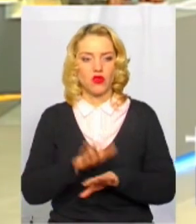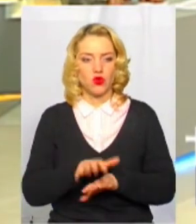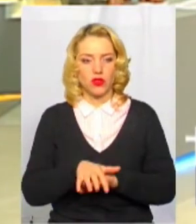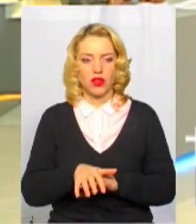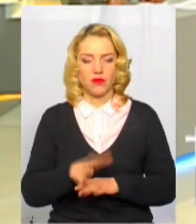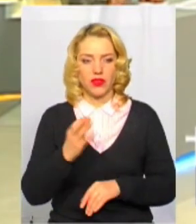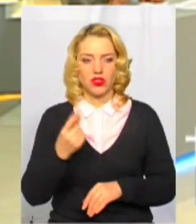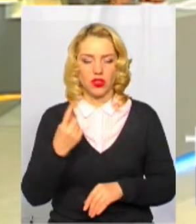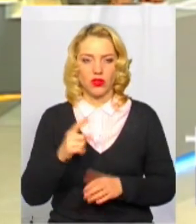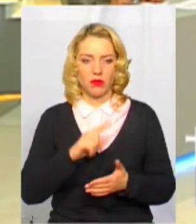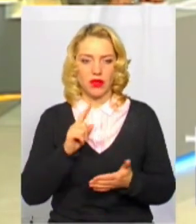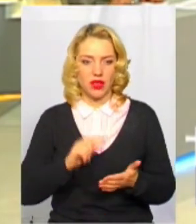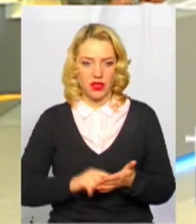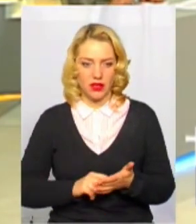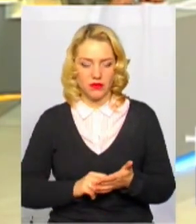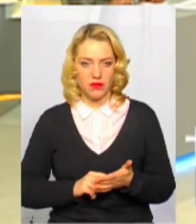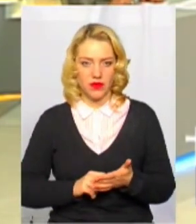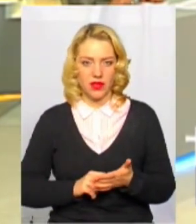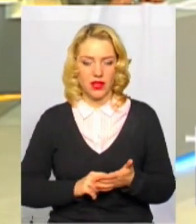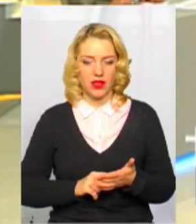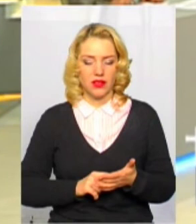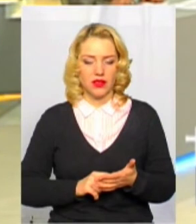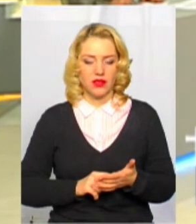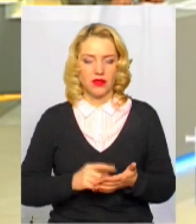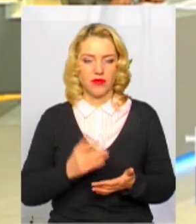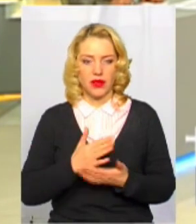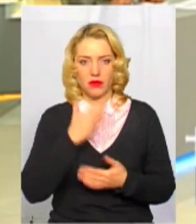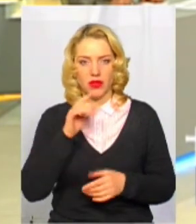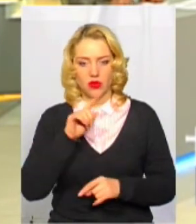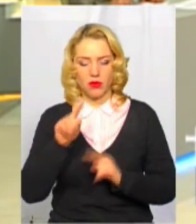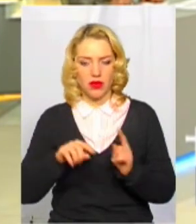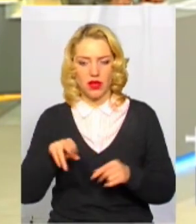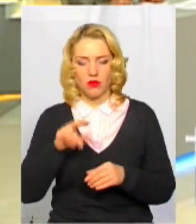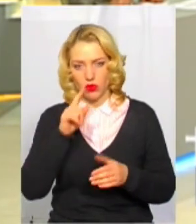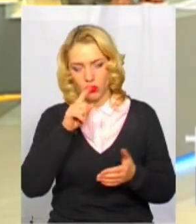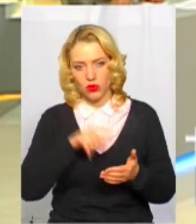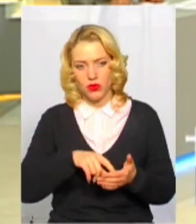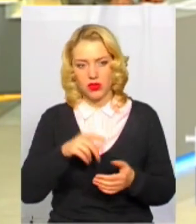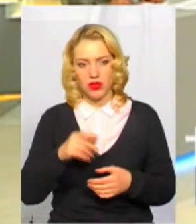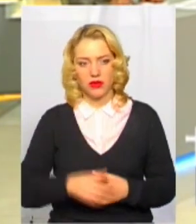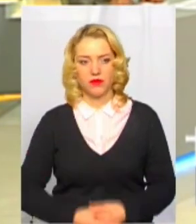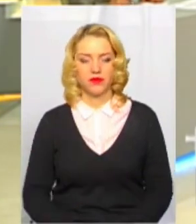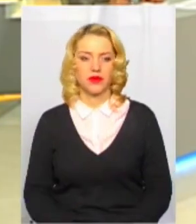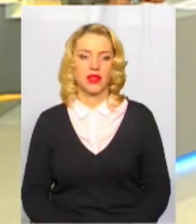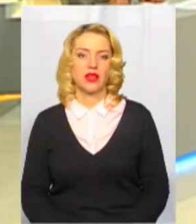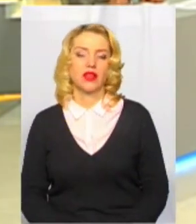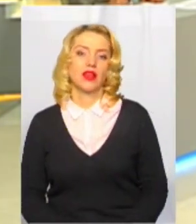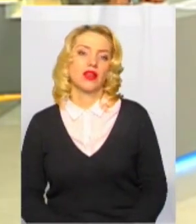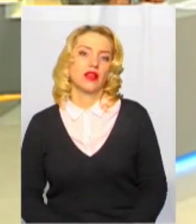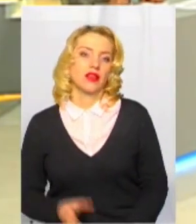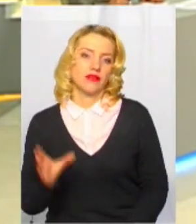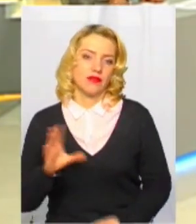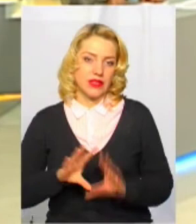І ще одне, ну і багато принципів питань і по доступності, але ще хочу третє.